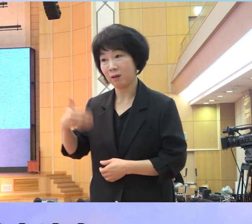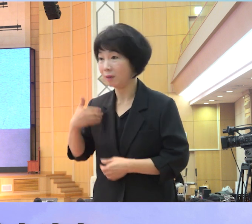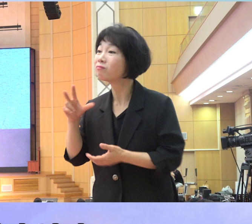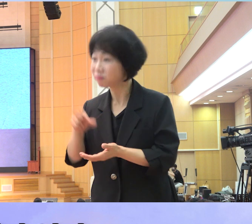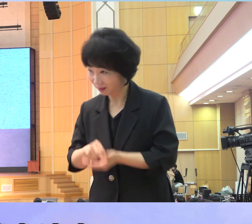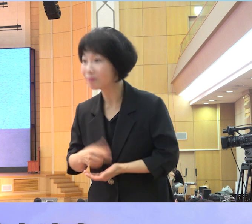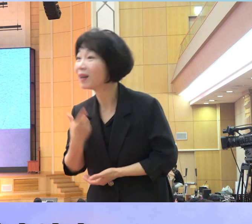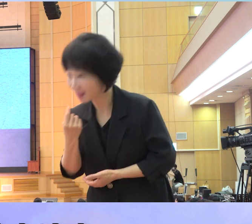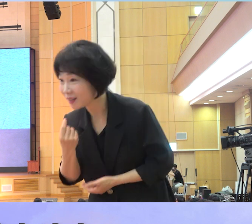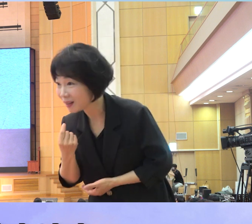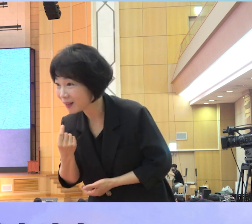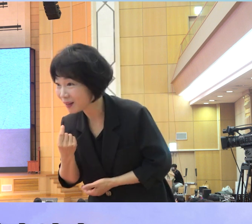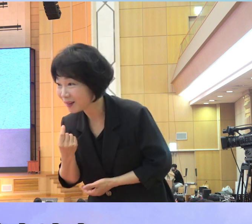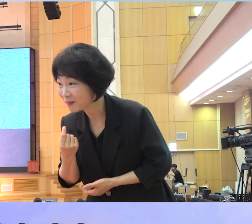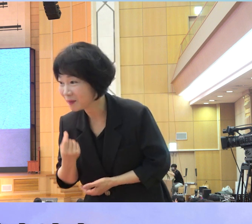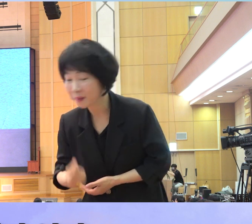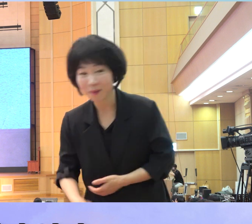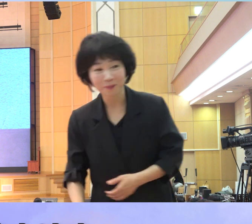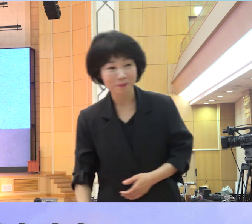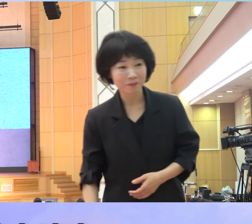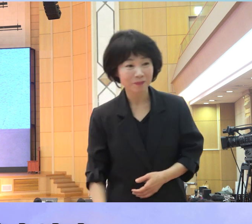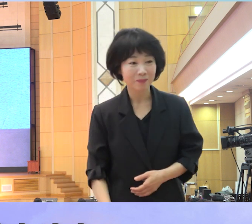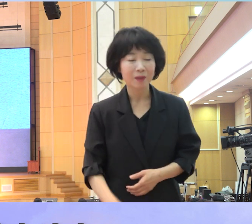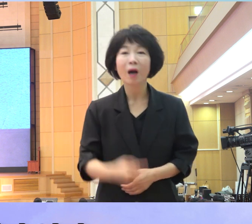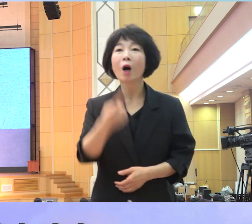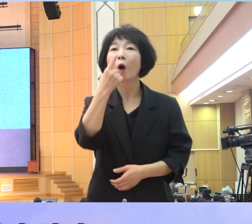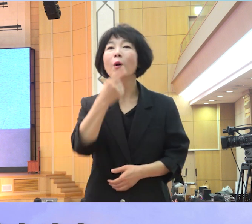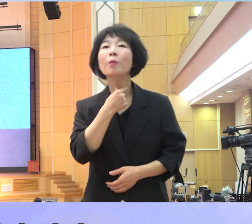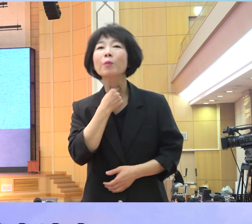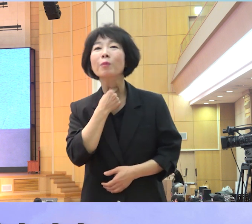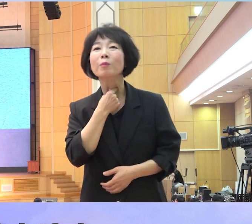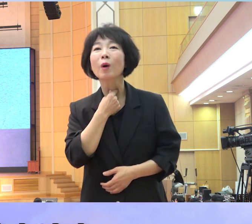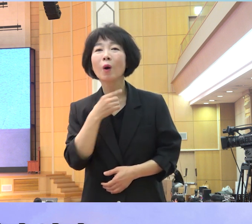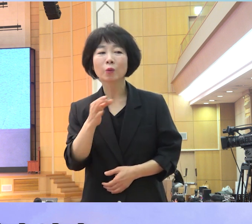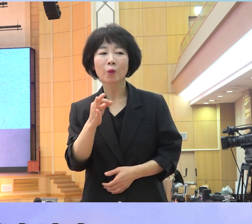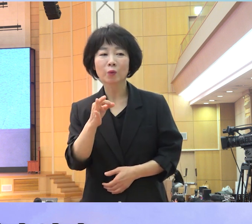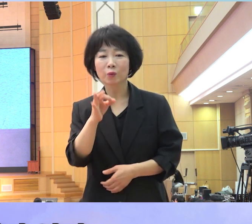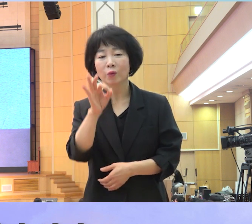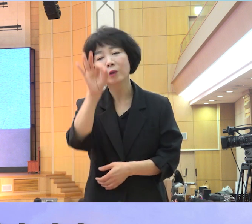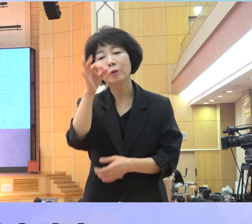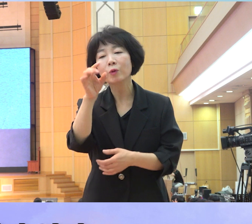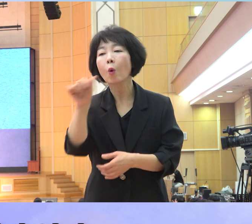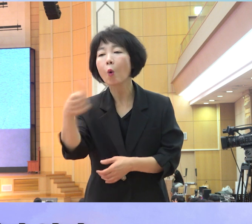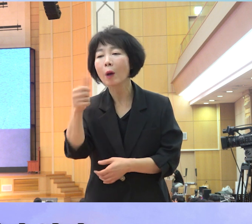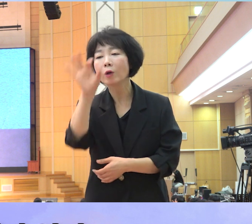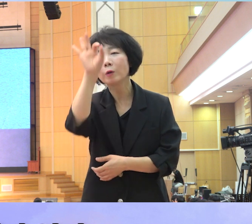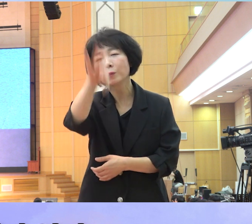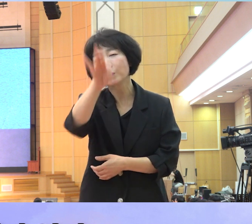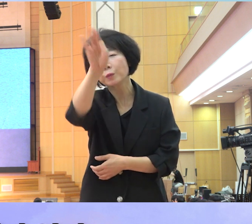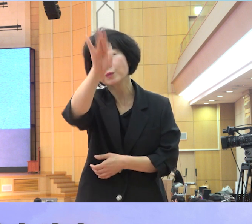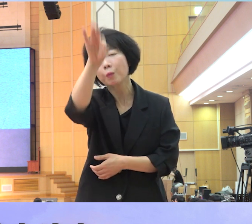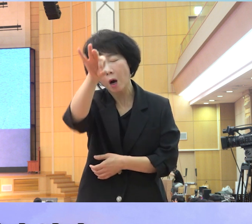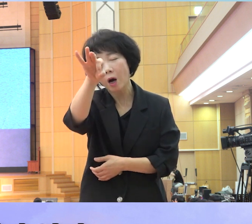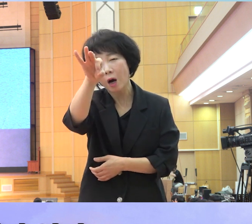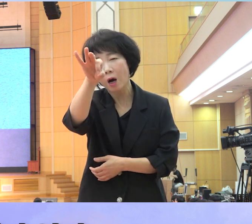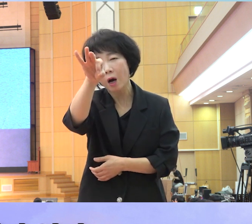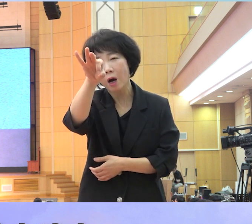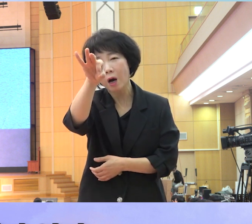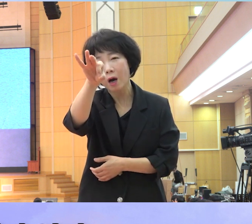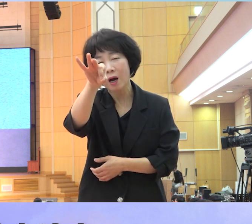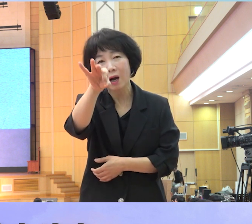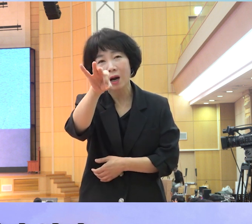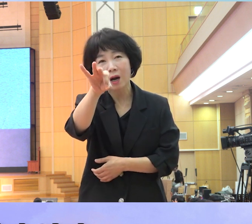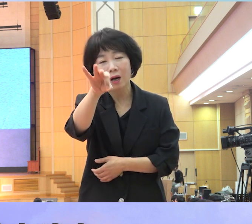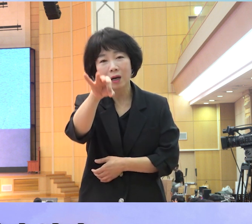그런데도 불구하고 돈을 넣고 커피 버튼을 딱 누르면 윙 하는 소리가 나는데 벌써 뚜껑을 열고